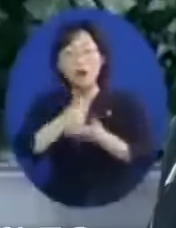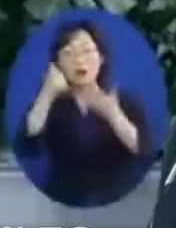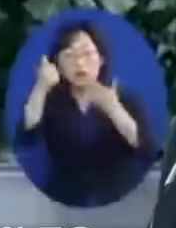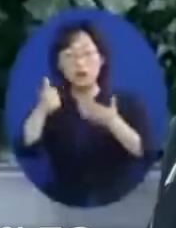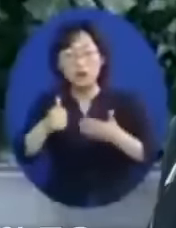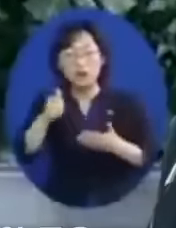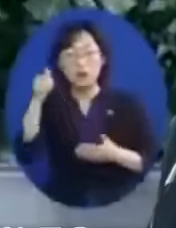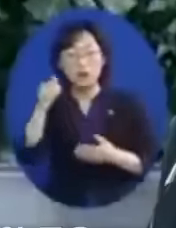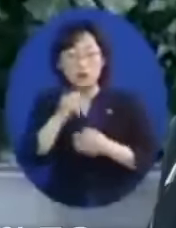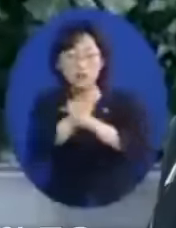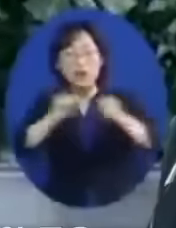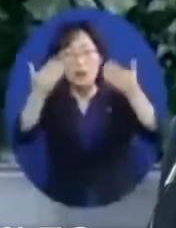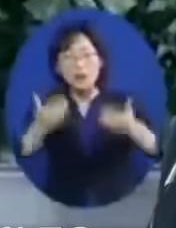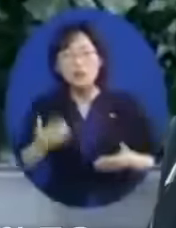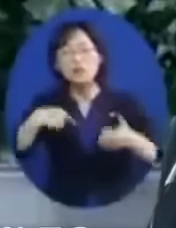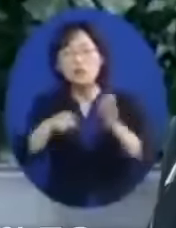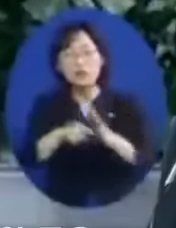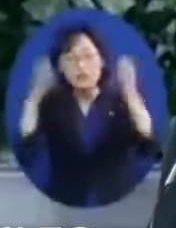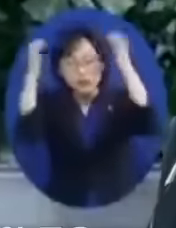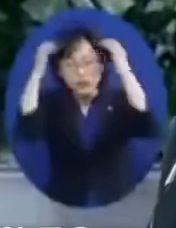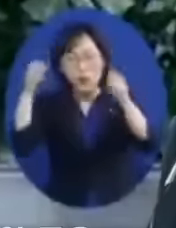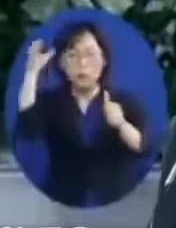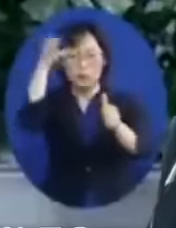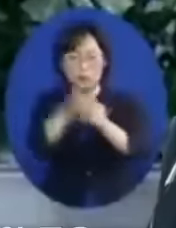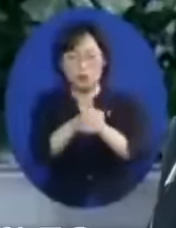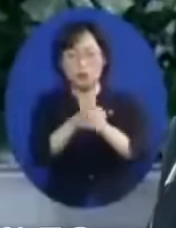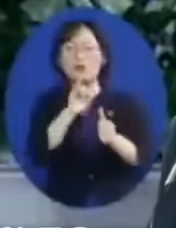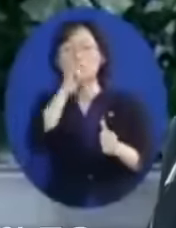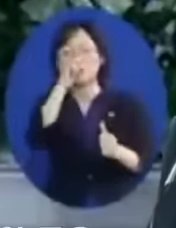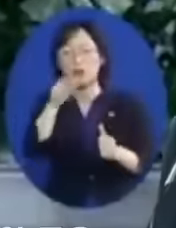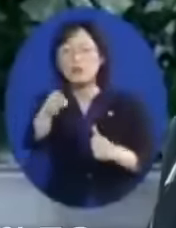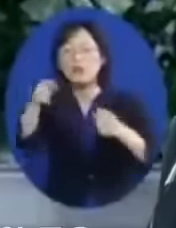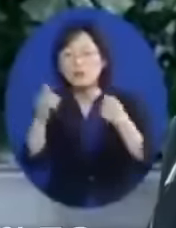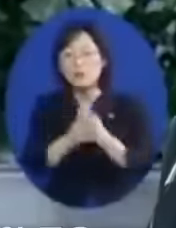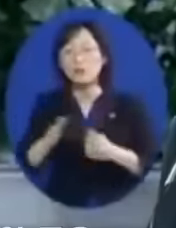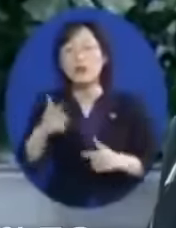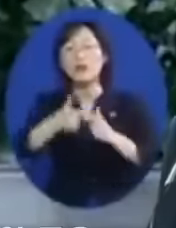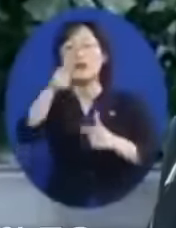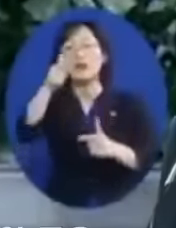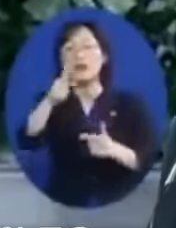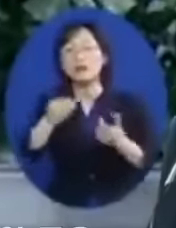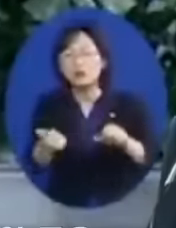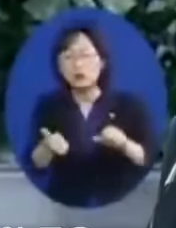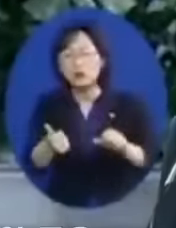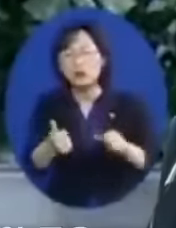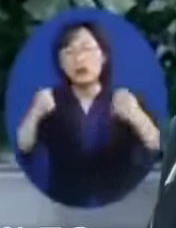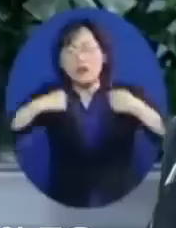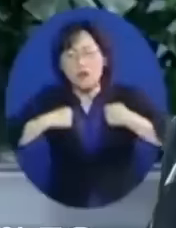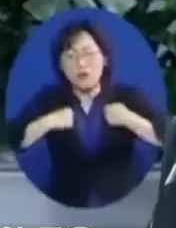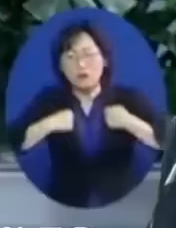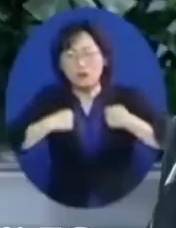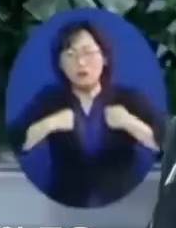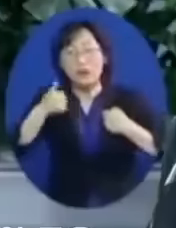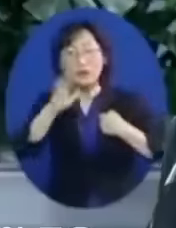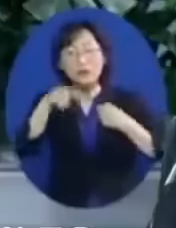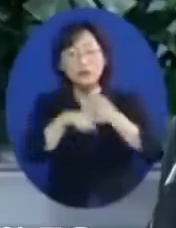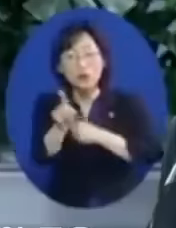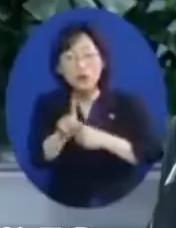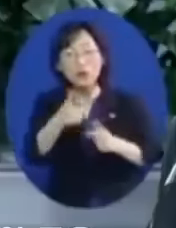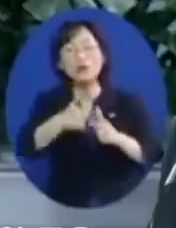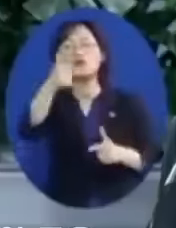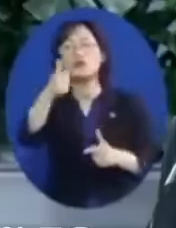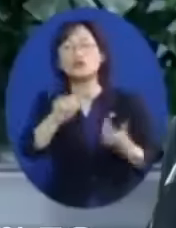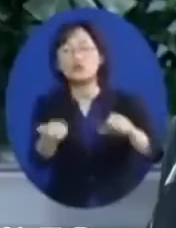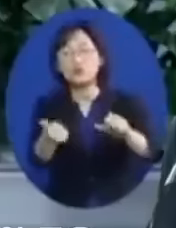상한받기를 원하사 우리의 질고를 당케 하셨다고 말한 것입니다. 그렇기 때문에 예수의 죽음을 걸머지고 간다는 것은 예수님이 그